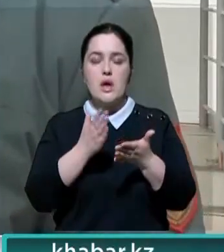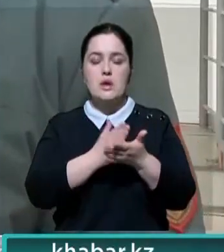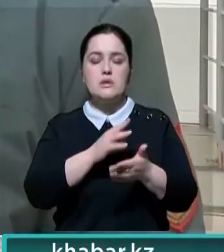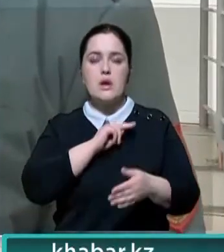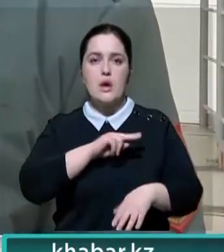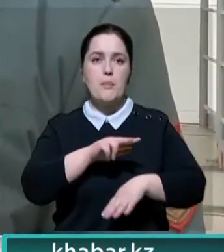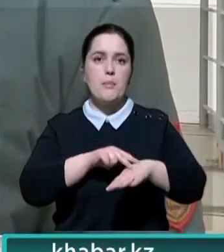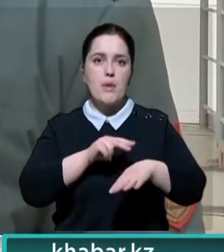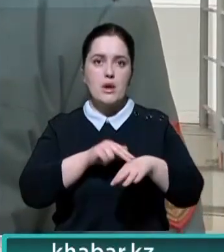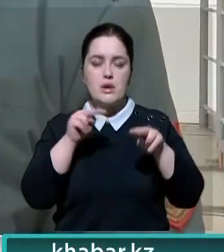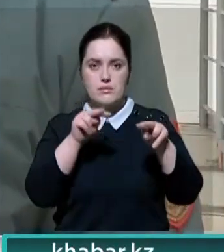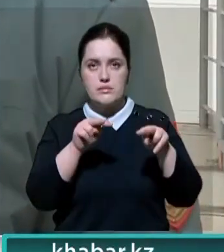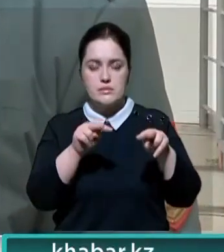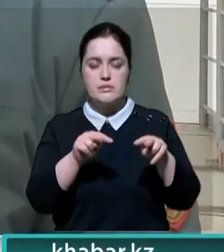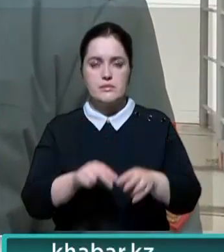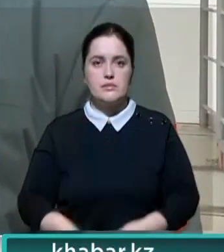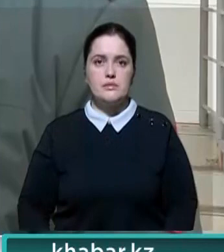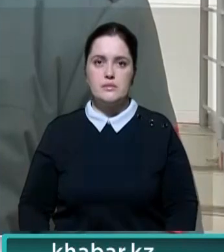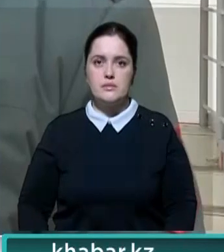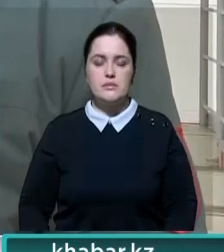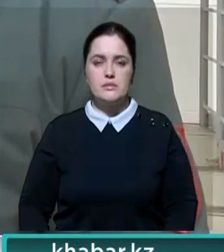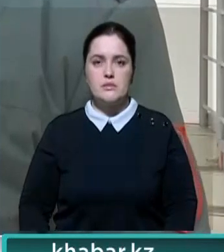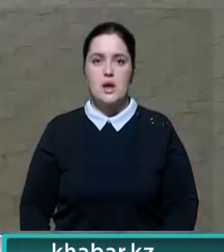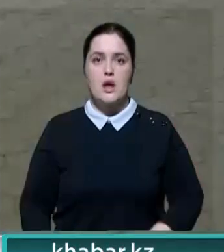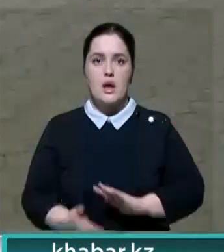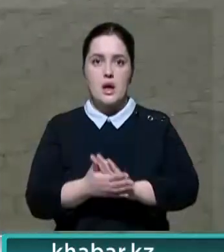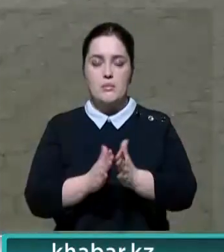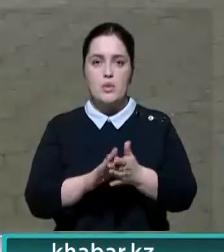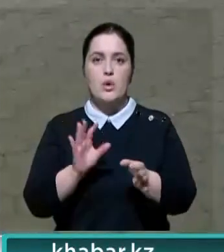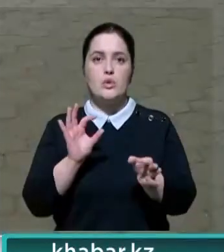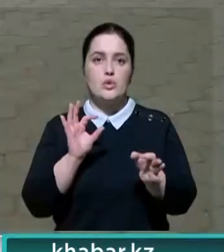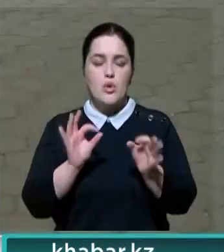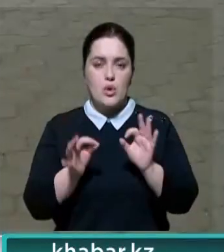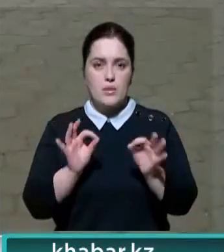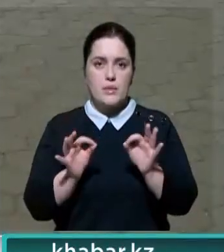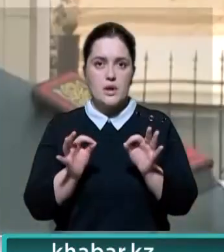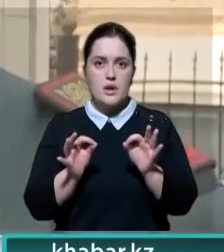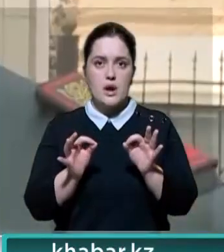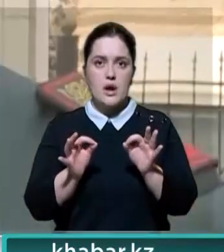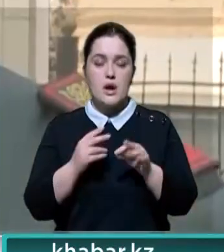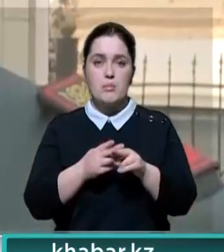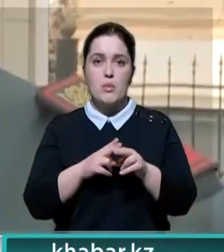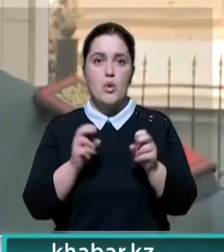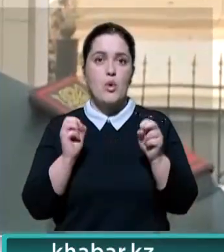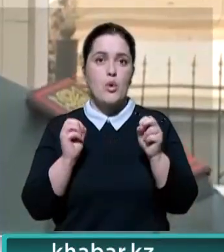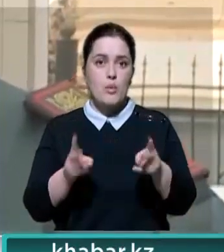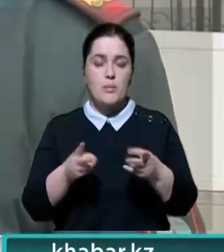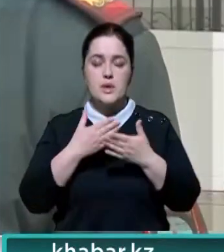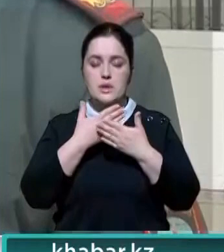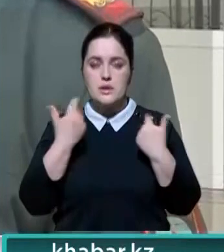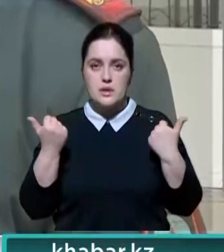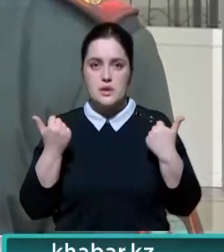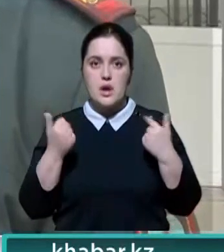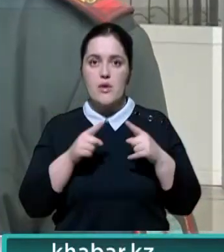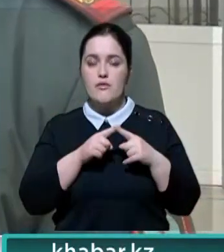полиции имеют представители местных исполнительных органов обстановка там стабильная критического уровня нету угрозы населенным пунктом населения не имеется